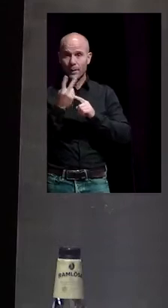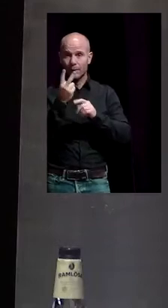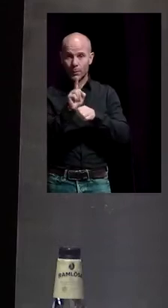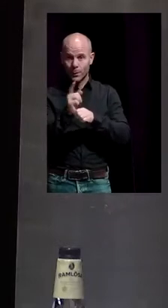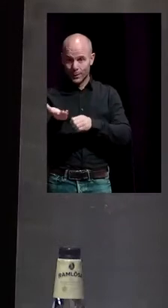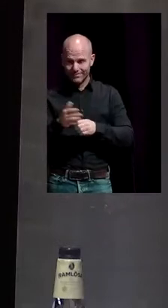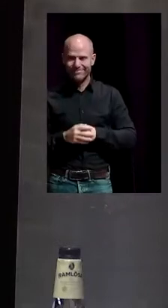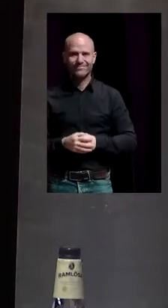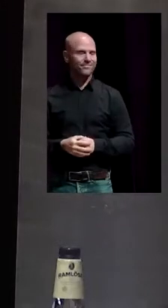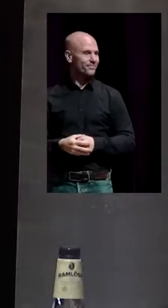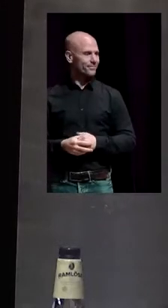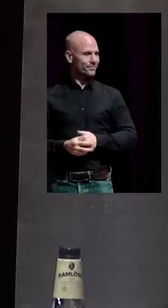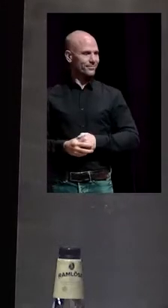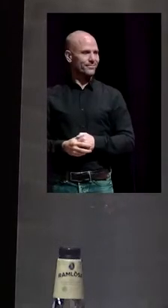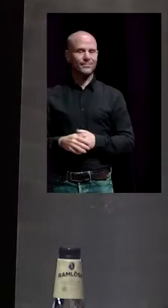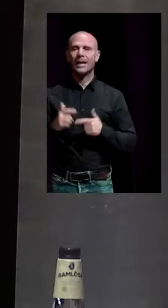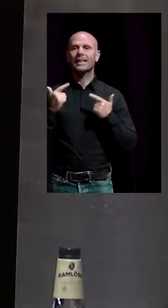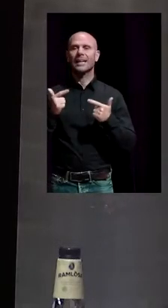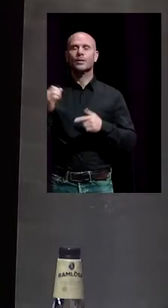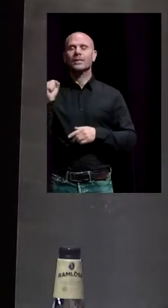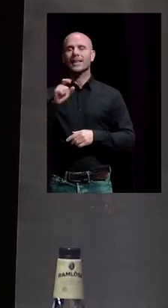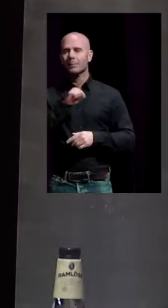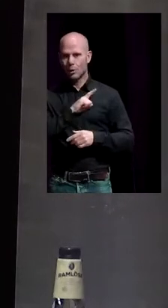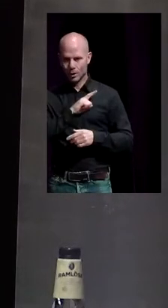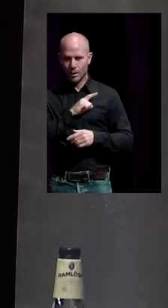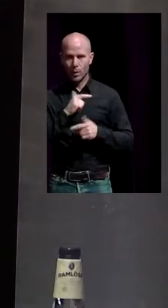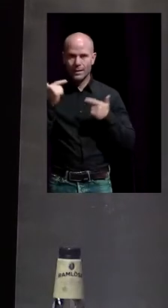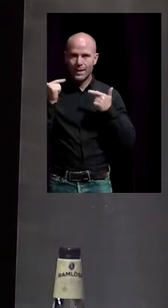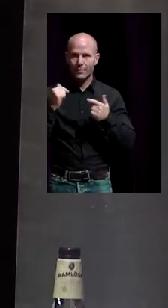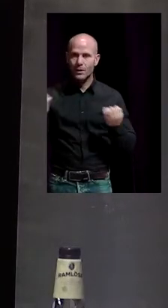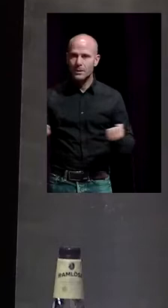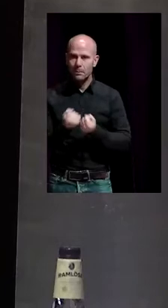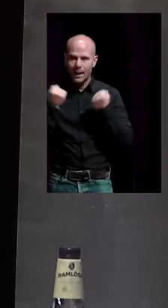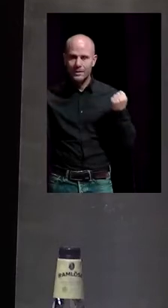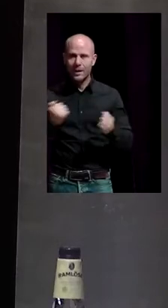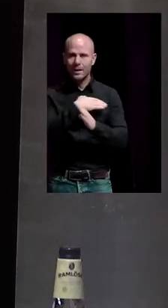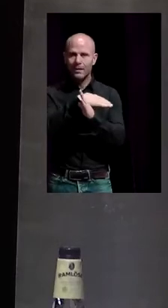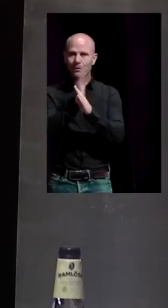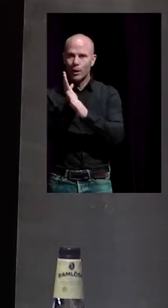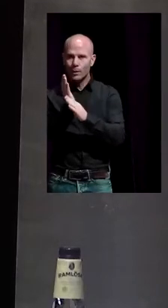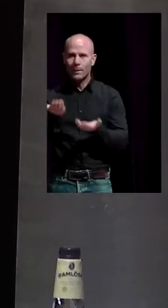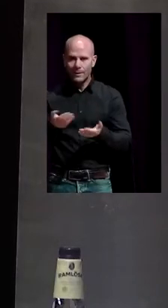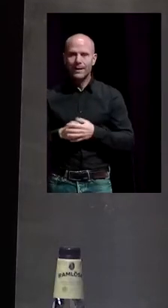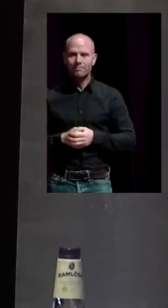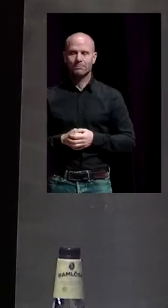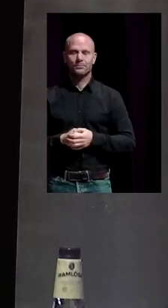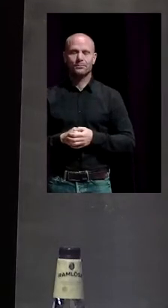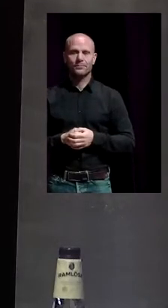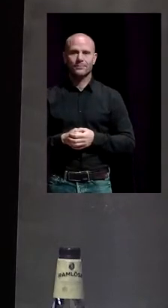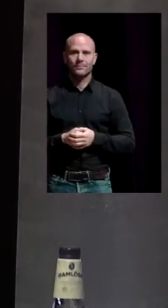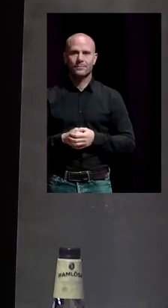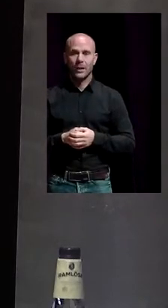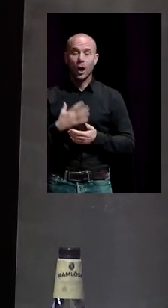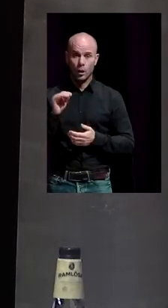2 minuter. Tack så jättemycket, Pernilla, och tack för en väldigt spännande förmiddag. Ja, man får alltid